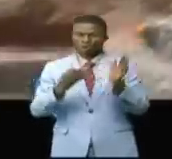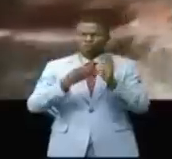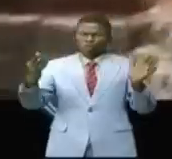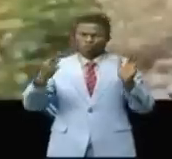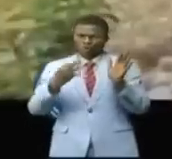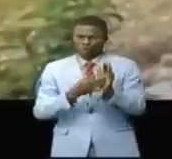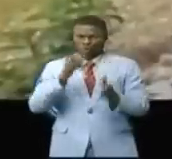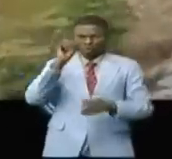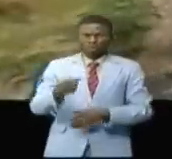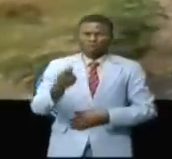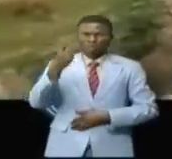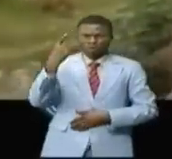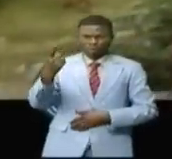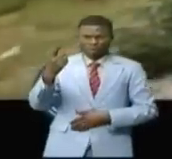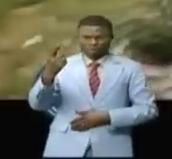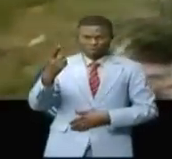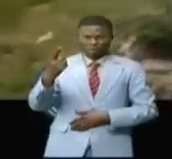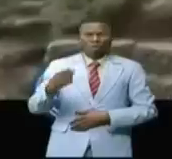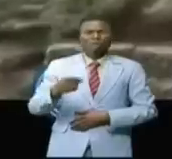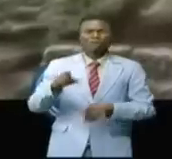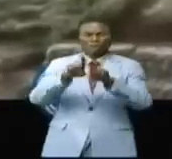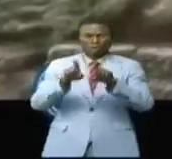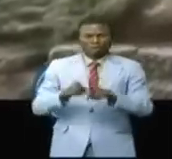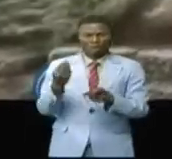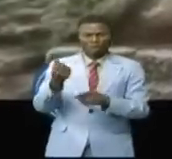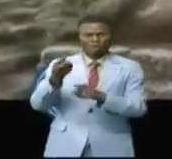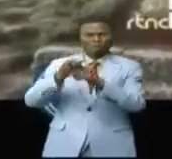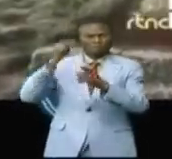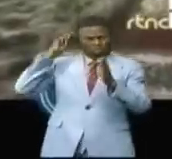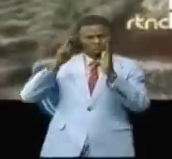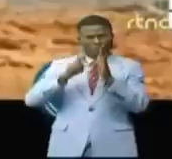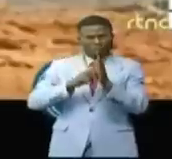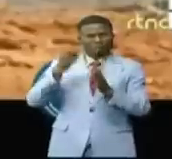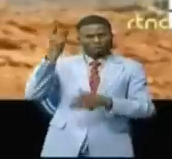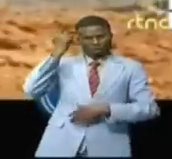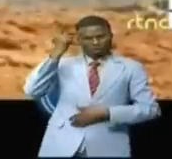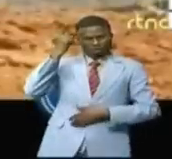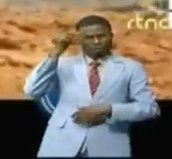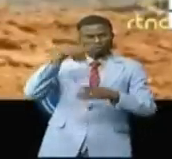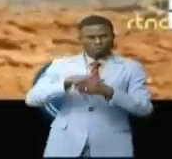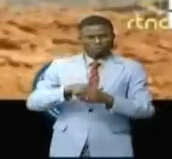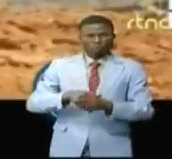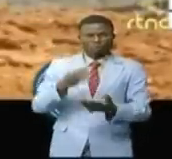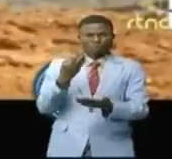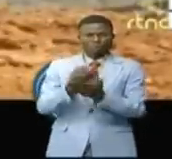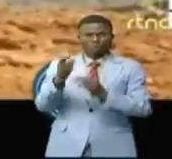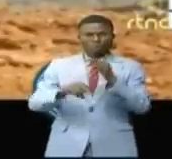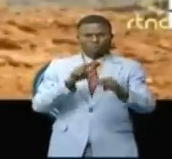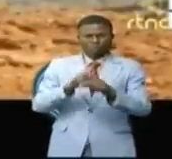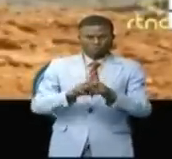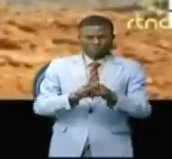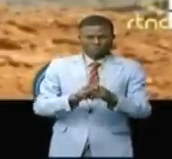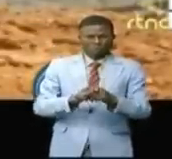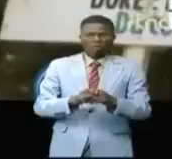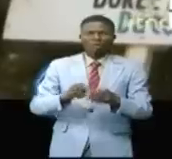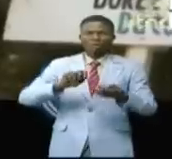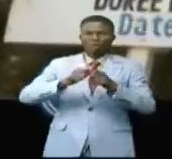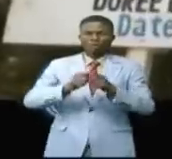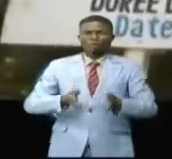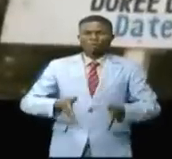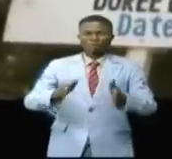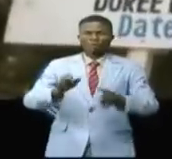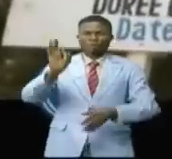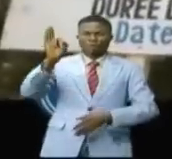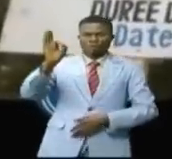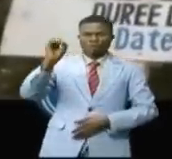101 chez les français ont été financés par les gouvernements central à travers l'effort national et d'entretien routier colère